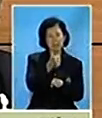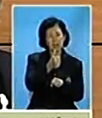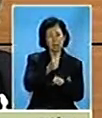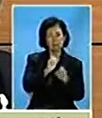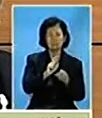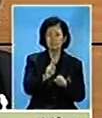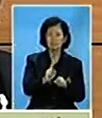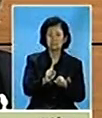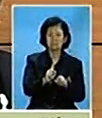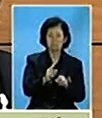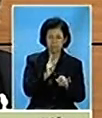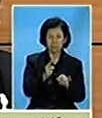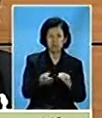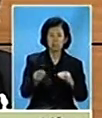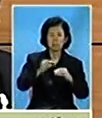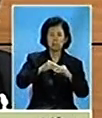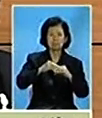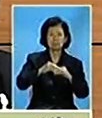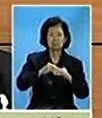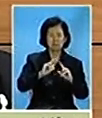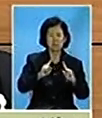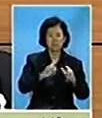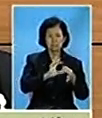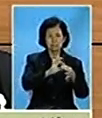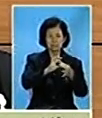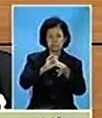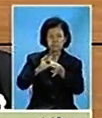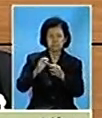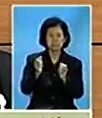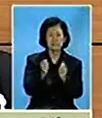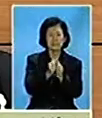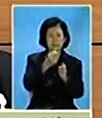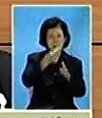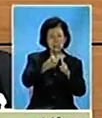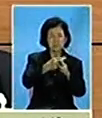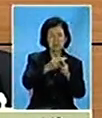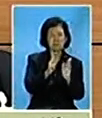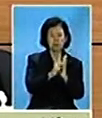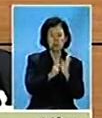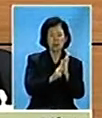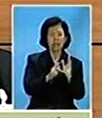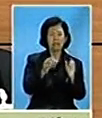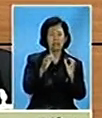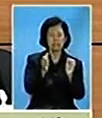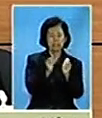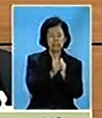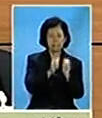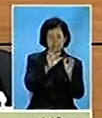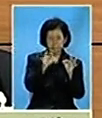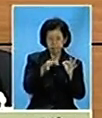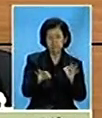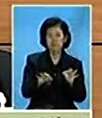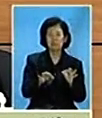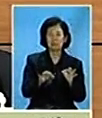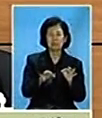นะครับเป็นการเพิ่มเติมในขณะเดียวกันความสอดคล้องกับตัวชื่อกฎหมายกับเนื้อหาที่บัญญัติไว้เนี่ยนะครับก็